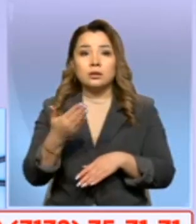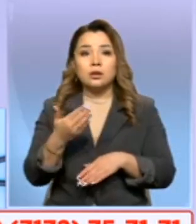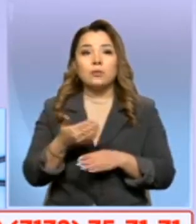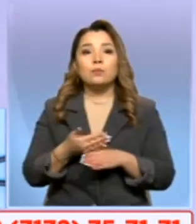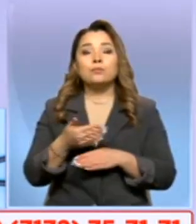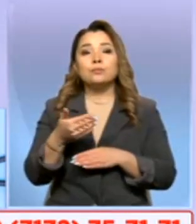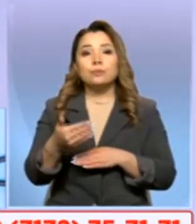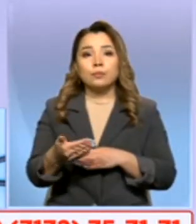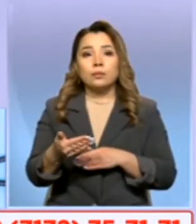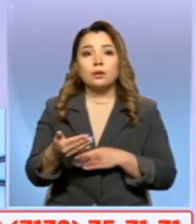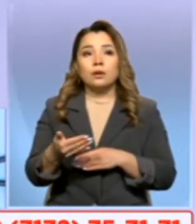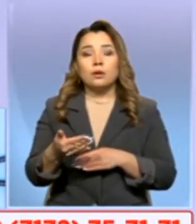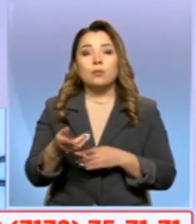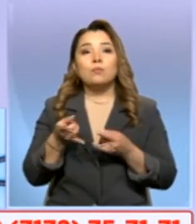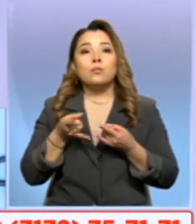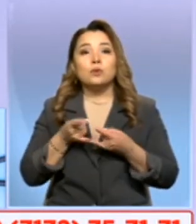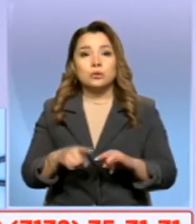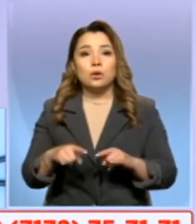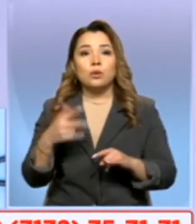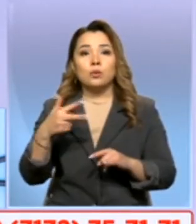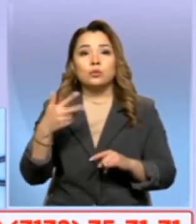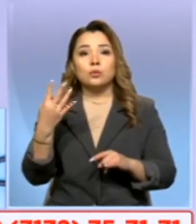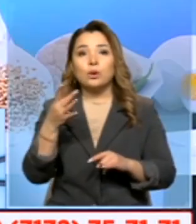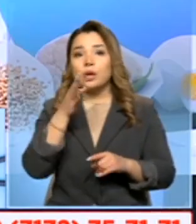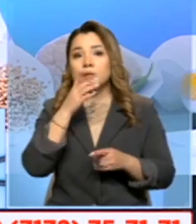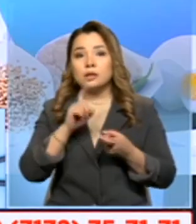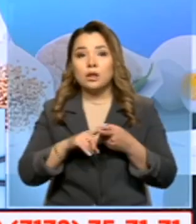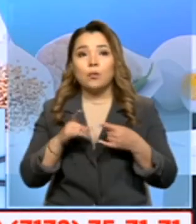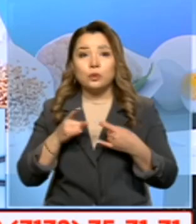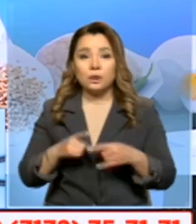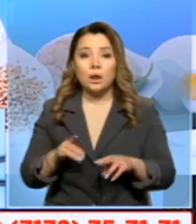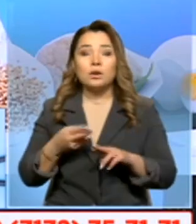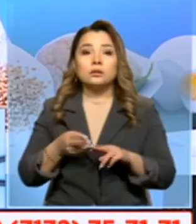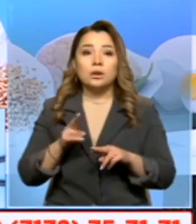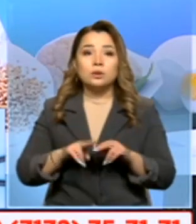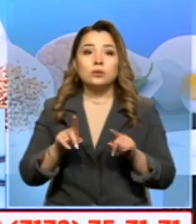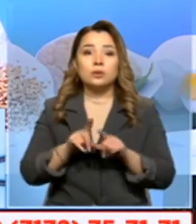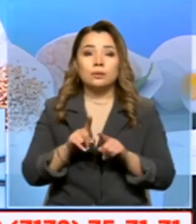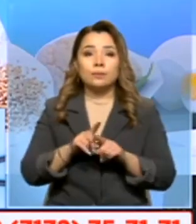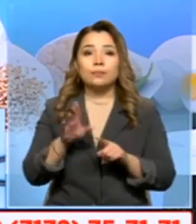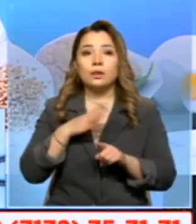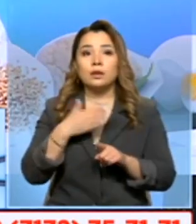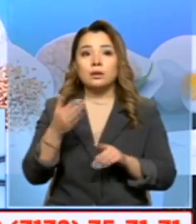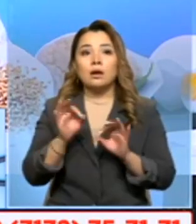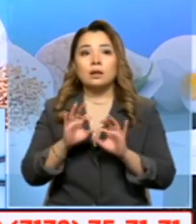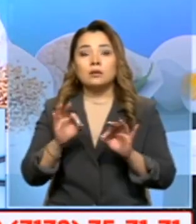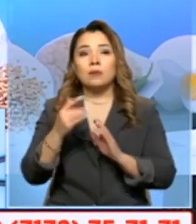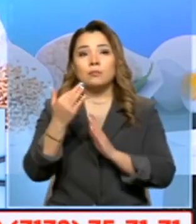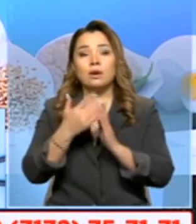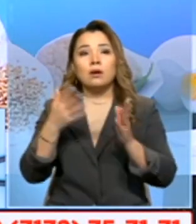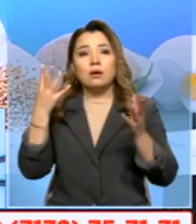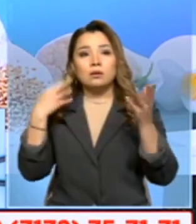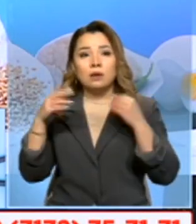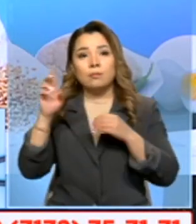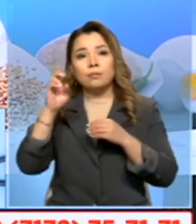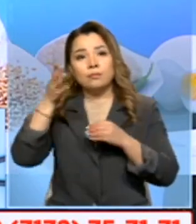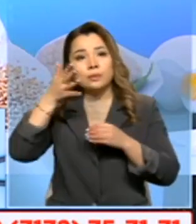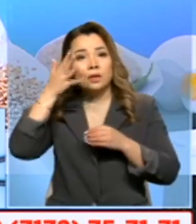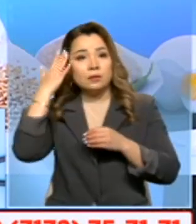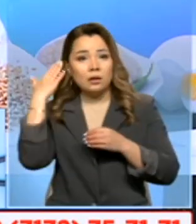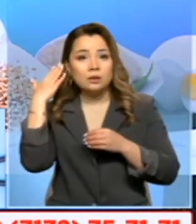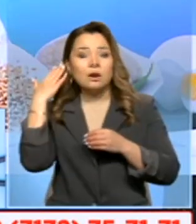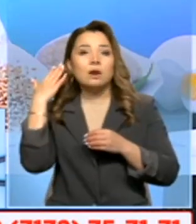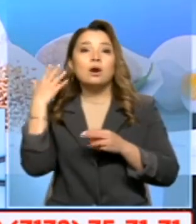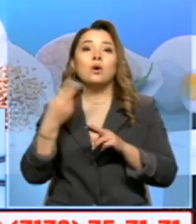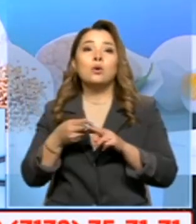кеш балалы босандым да 34 жасымда. Сол кездерде менде жаңағы осы айтылып жатқан жаңа шаштың тез ағарып кетуі,